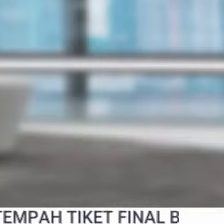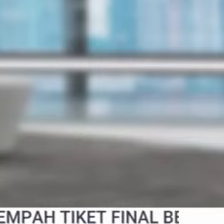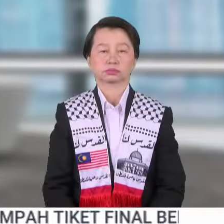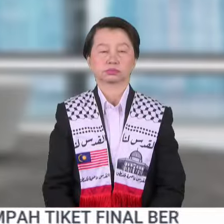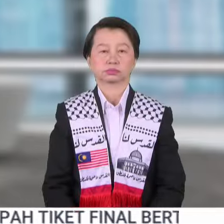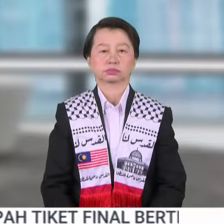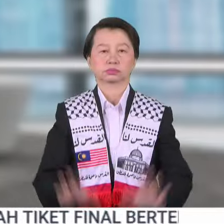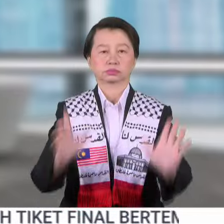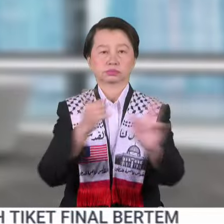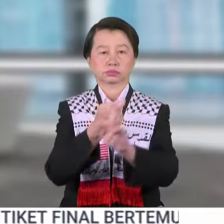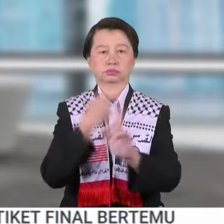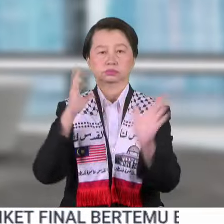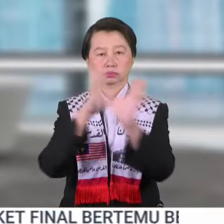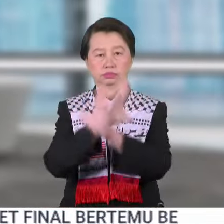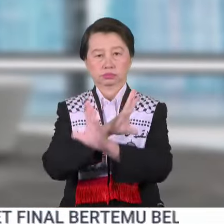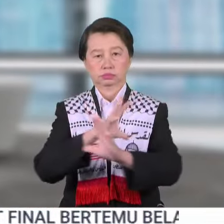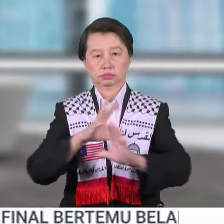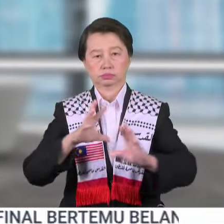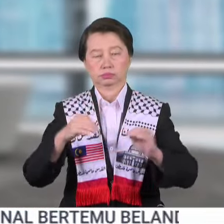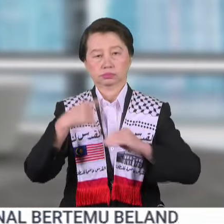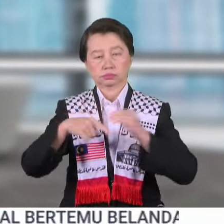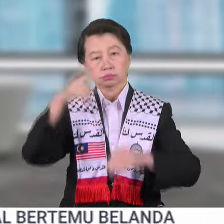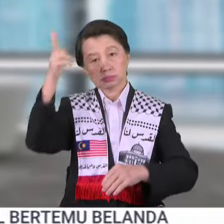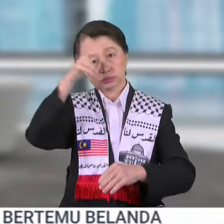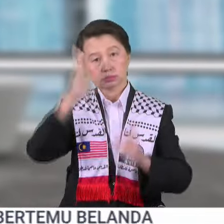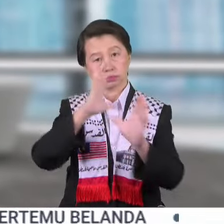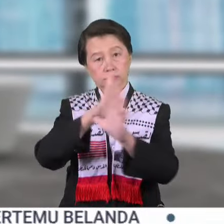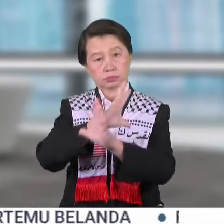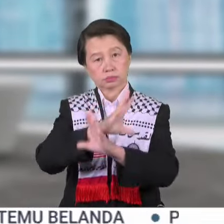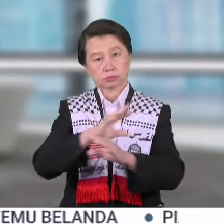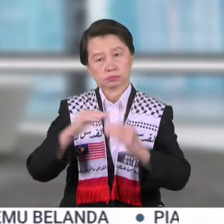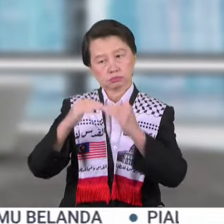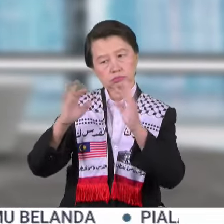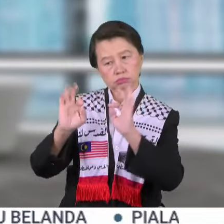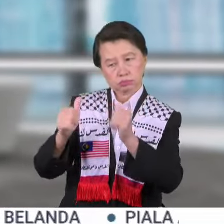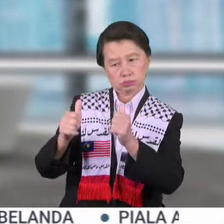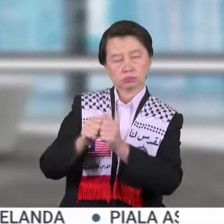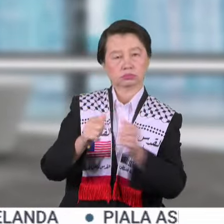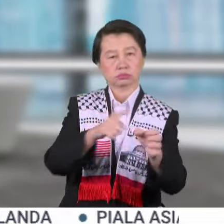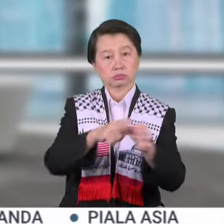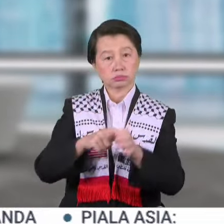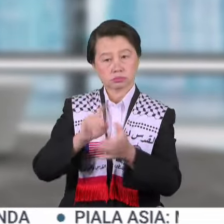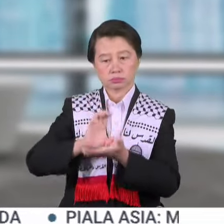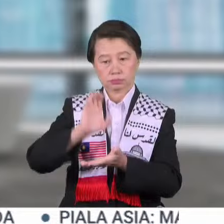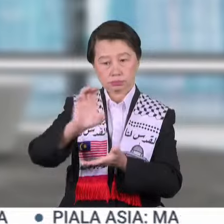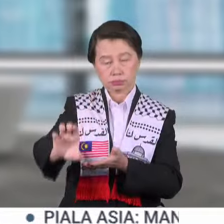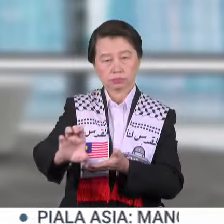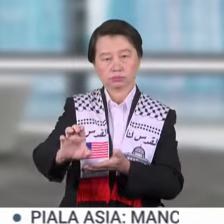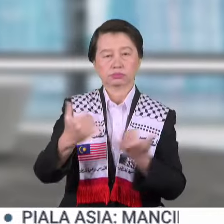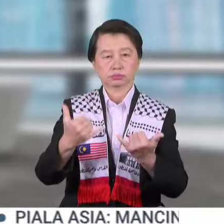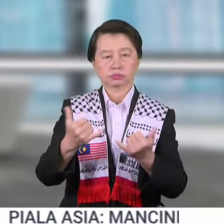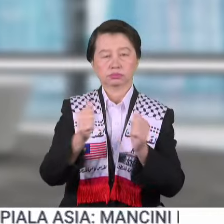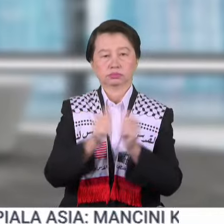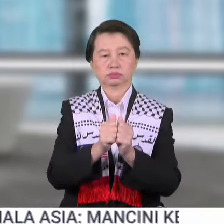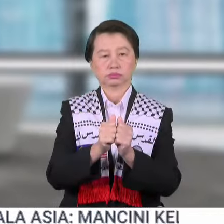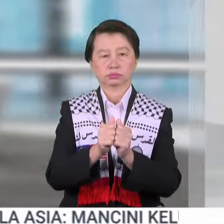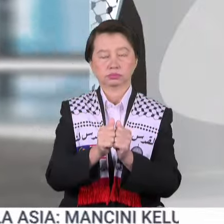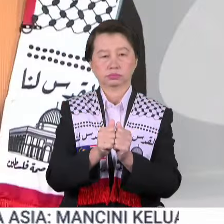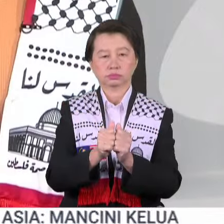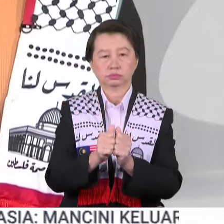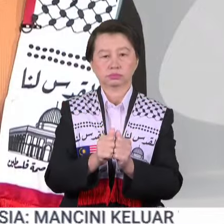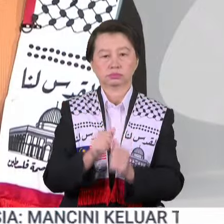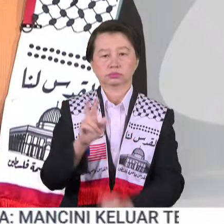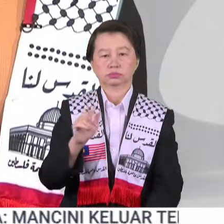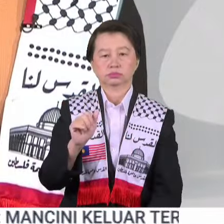paparan utama dari bumi kenyalang petang ini mengenai kerajaan Sarawak yang stabil menjadi tarikan kepada pelabur asing perincian kita langsung sahaj bersama